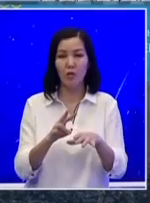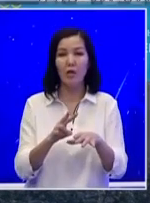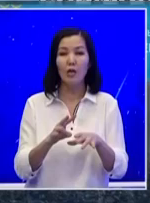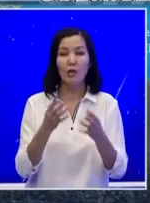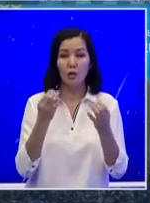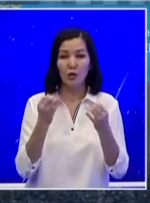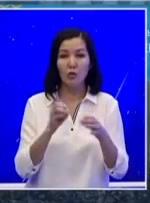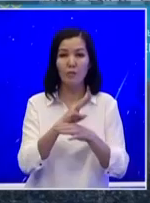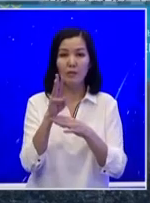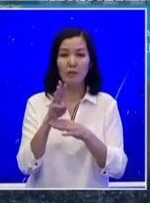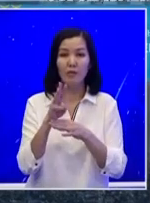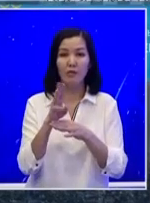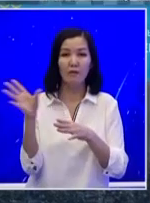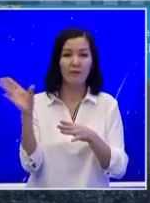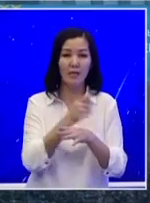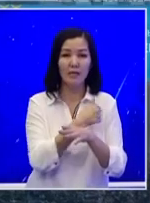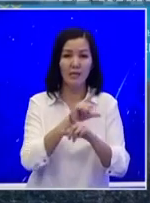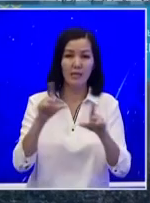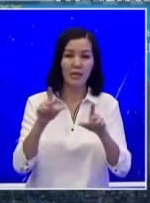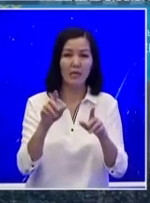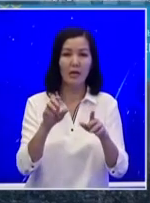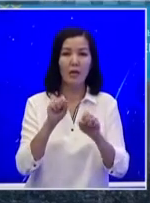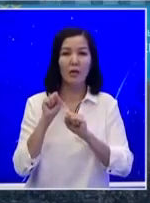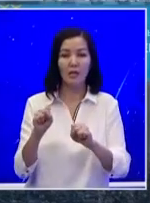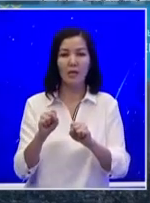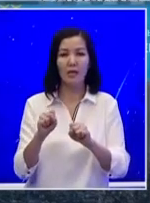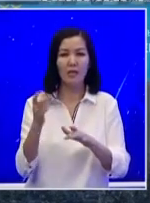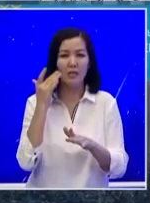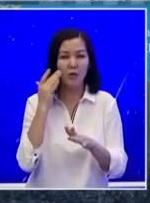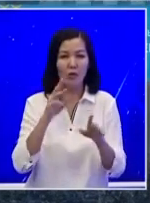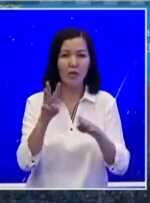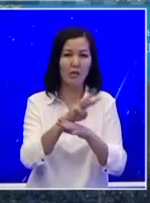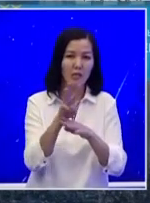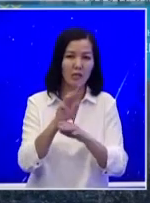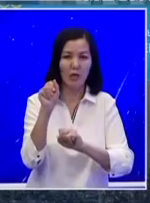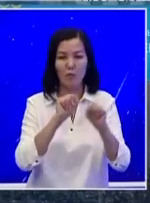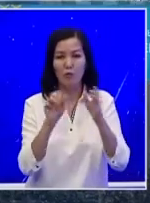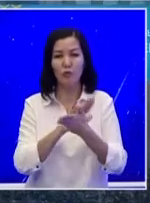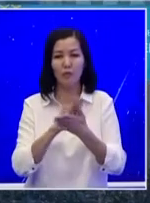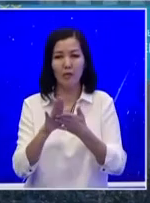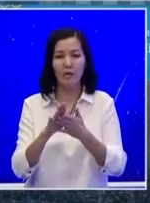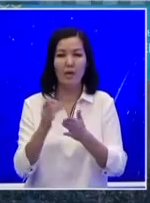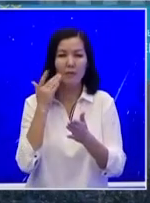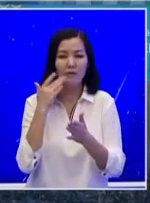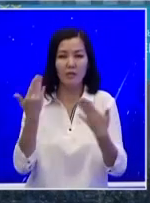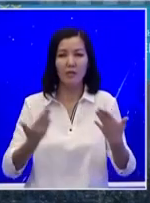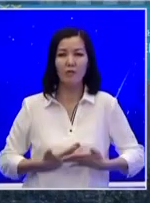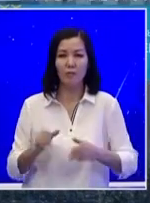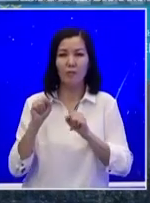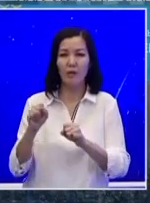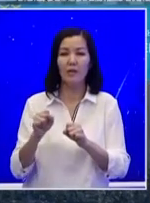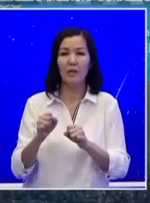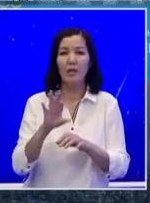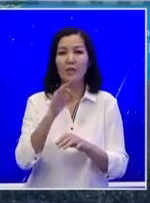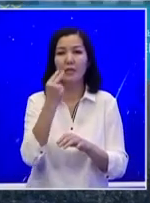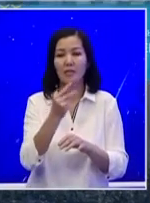следует обеспечить соблюдение всех санитарных норм, проводить регулярную дезинфекцию рабочих мест. В повседневной жизни нужно придерживаться правил